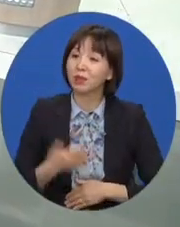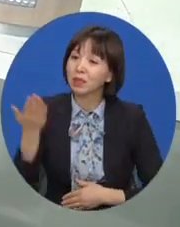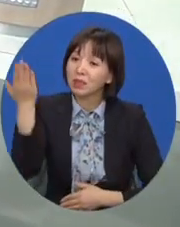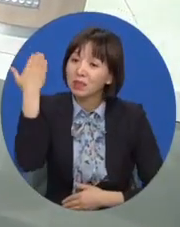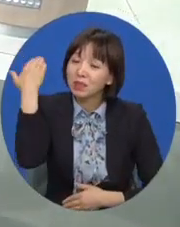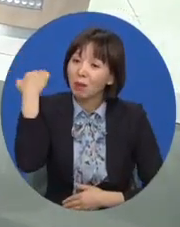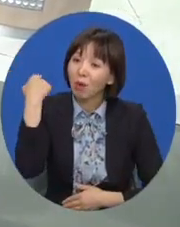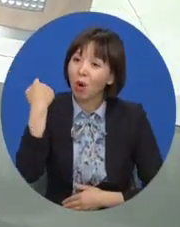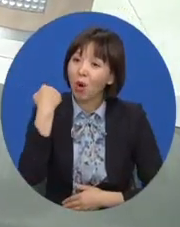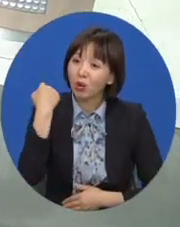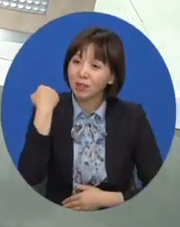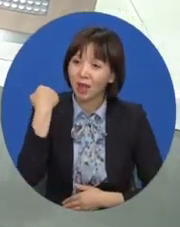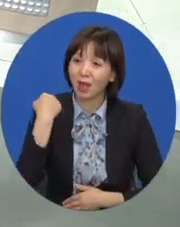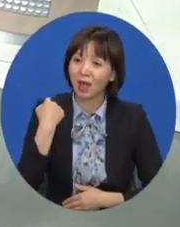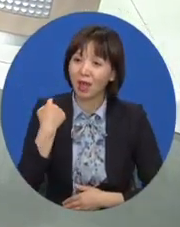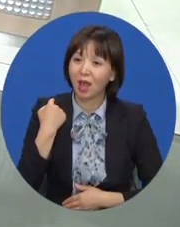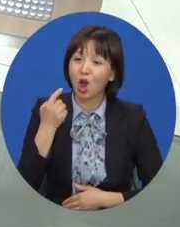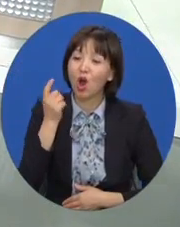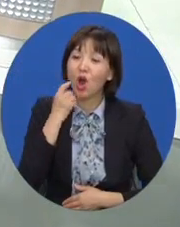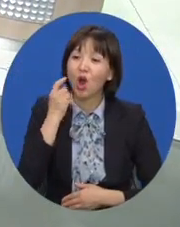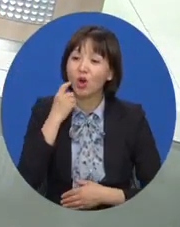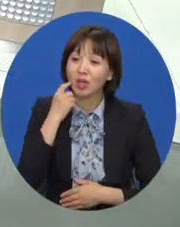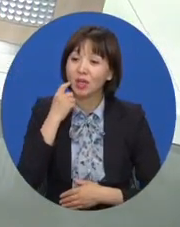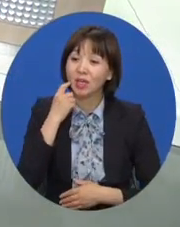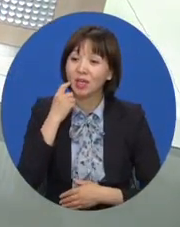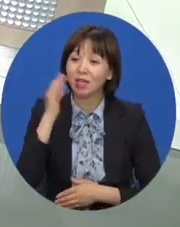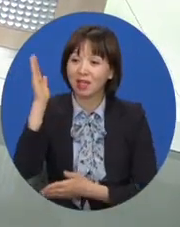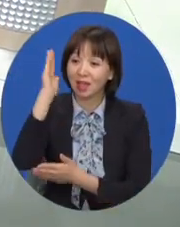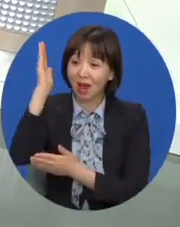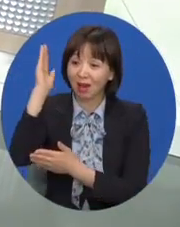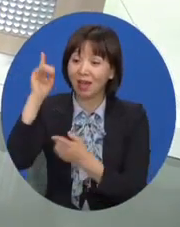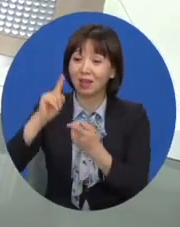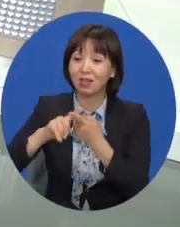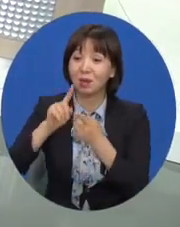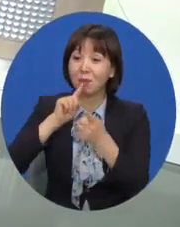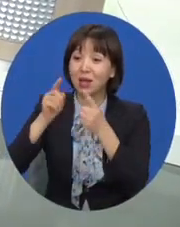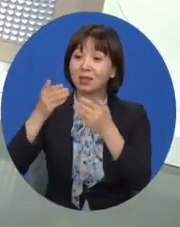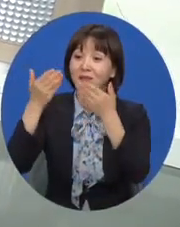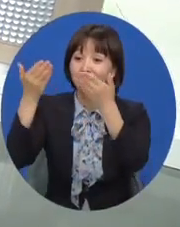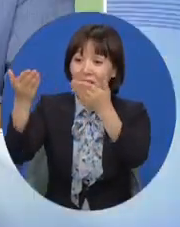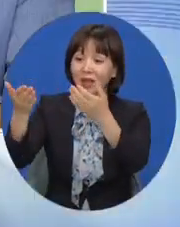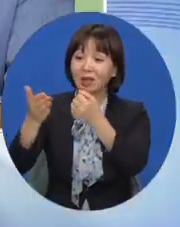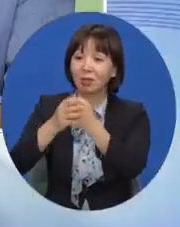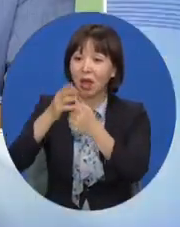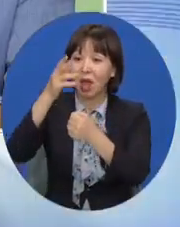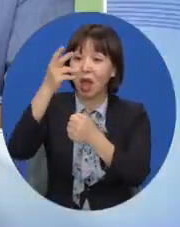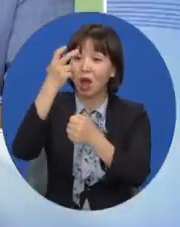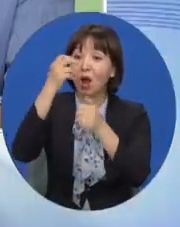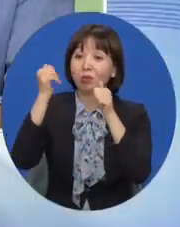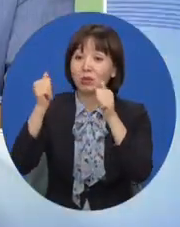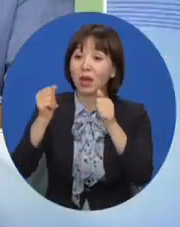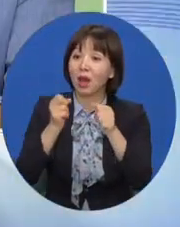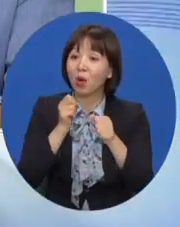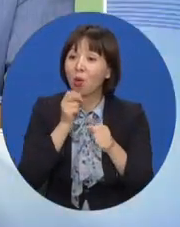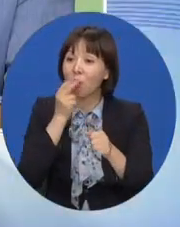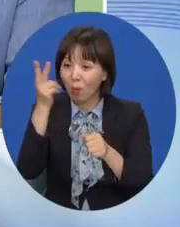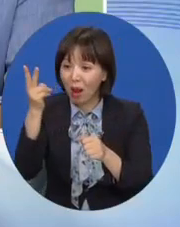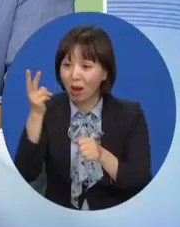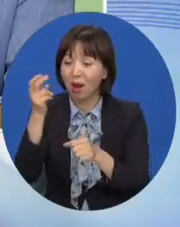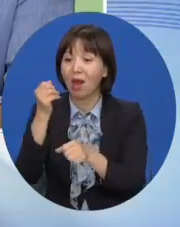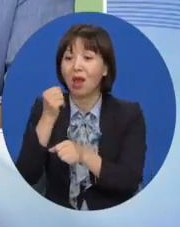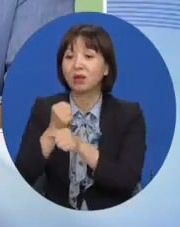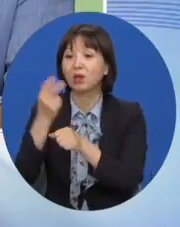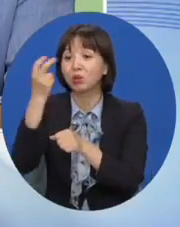지난번에 어저께도 이제 그 허위 사실에 대해서 말씀을 드려서 우리 검찰에 지금 고발당해서 지금 조사를 하고 있다는